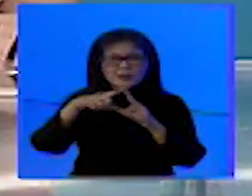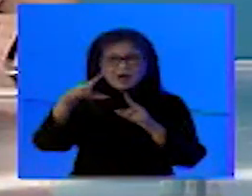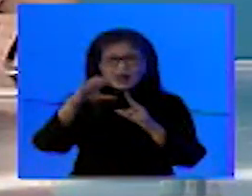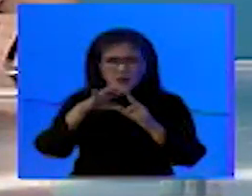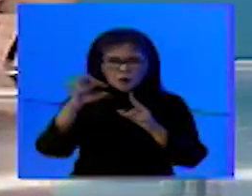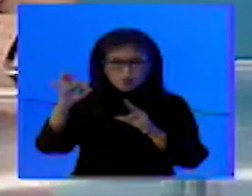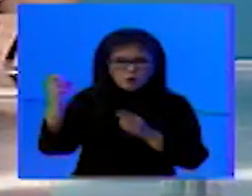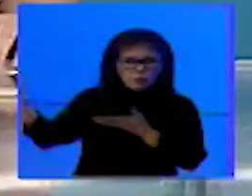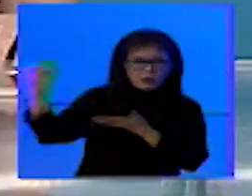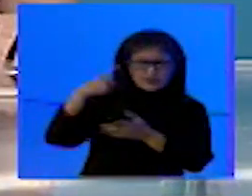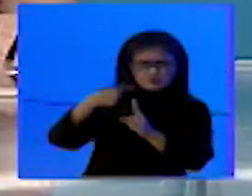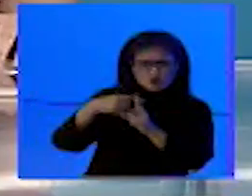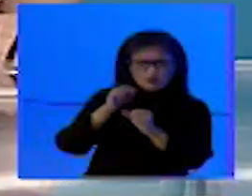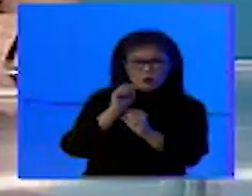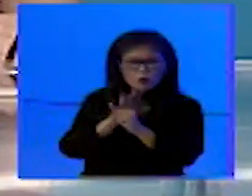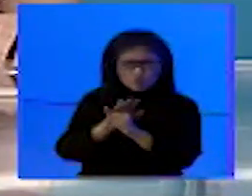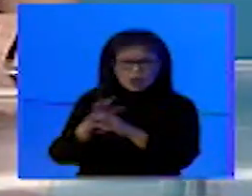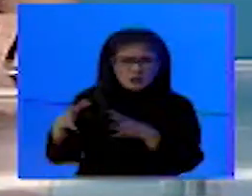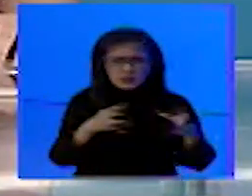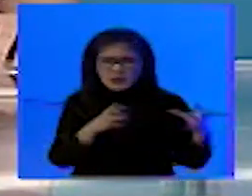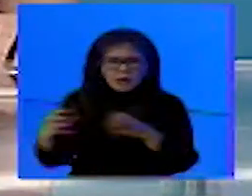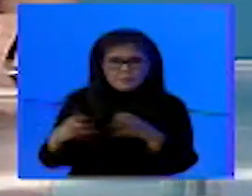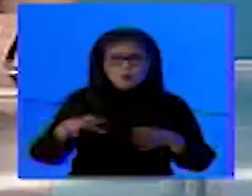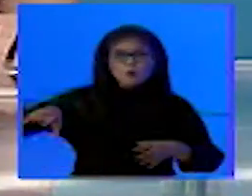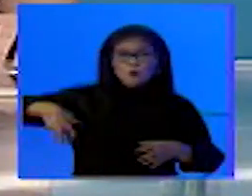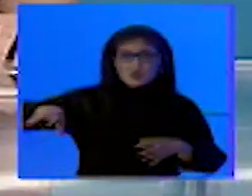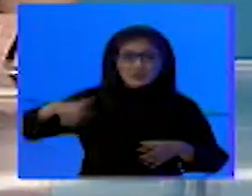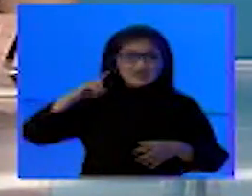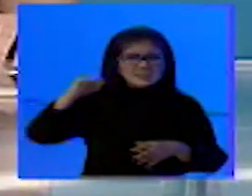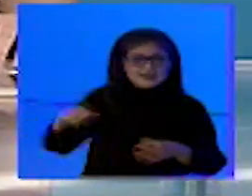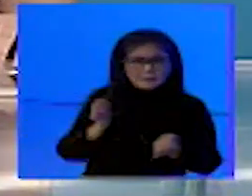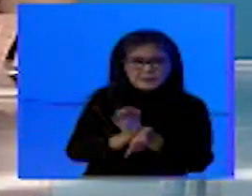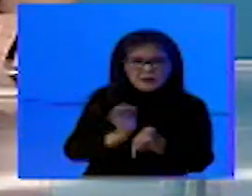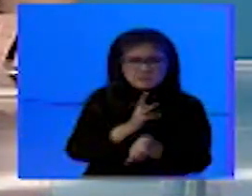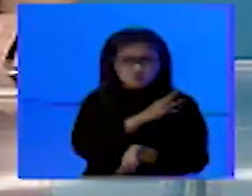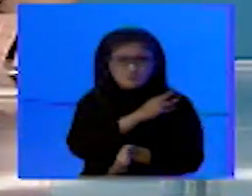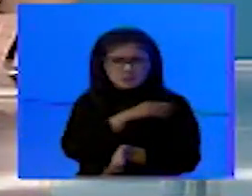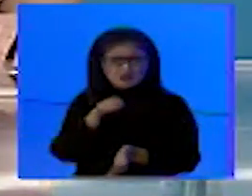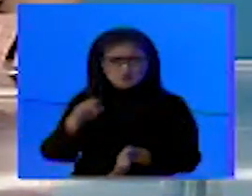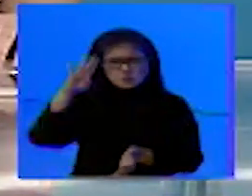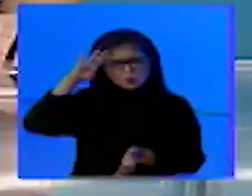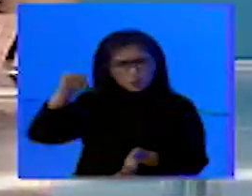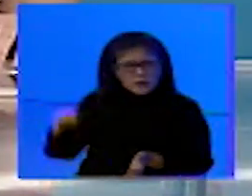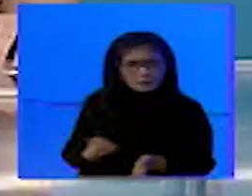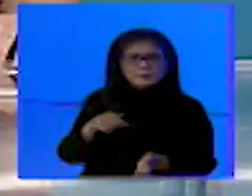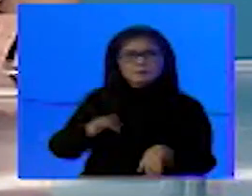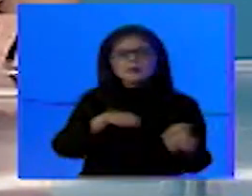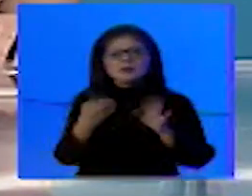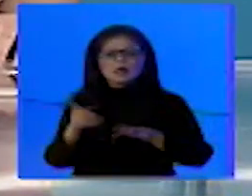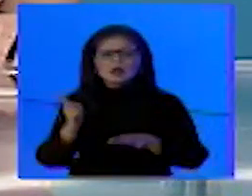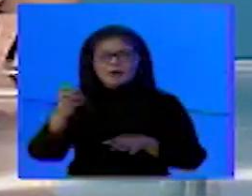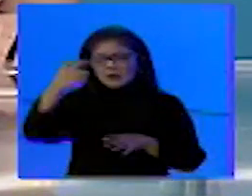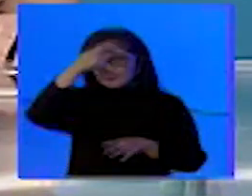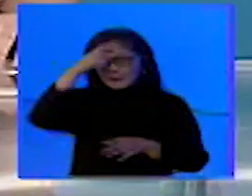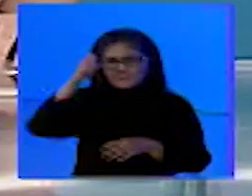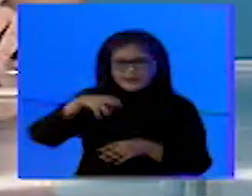positif COVID-19 direbut pihak keluarga. Istri mantan Bupati meyakini sang suami meninggal karena demam berdarah. Namun pada Kamis malam, pihak